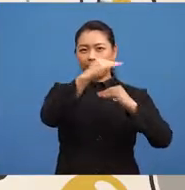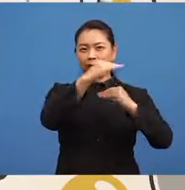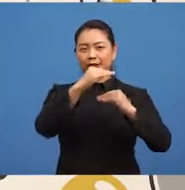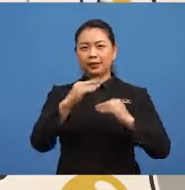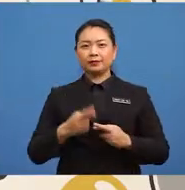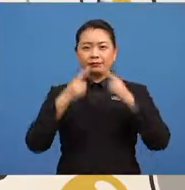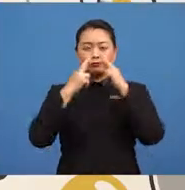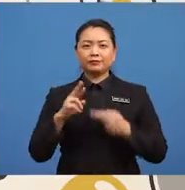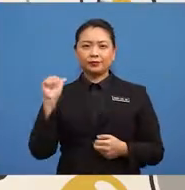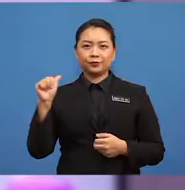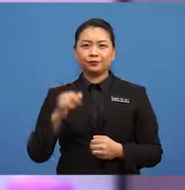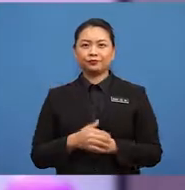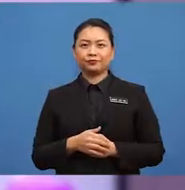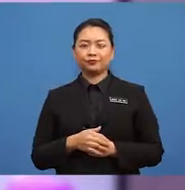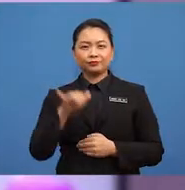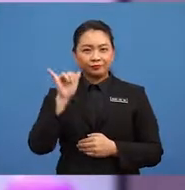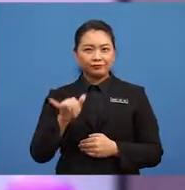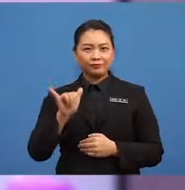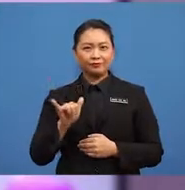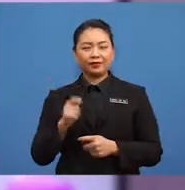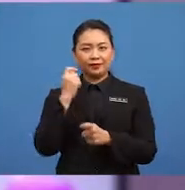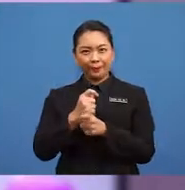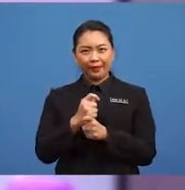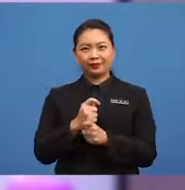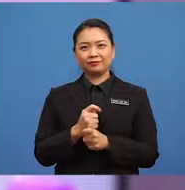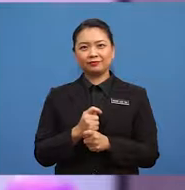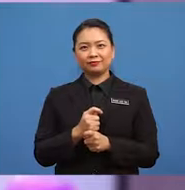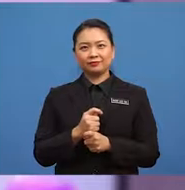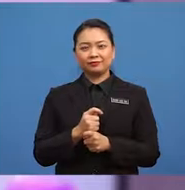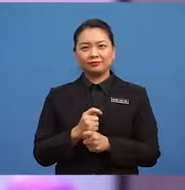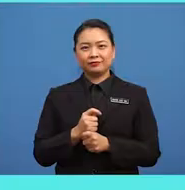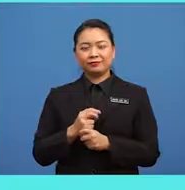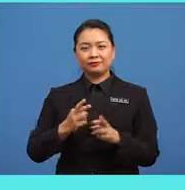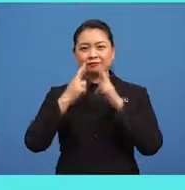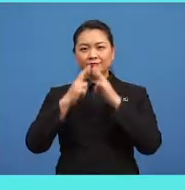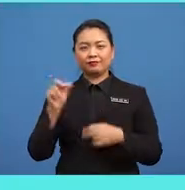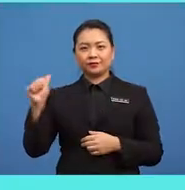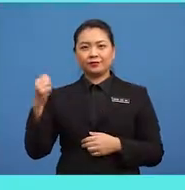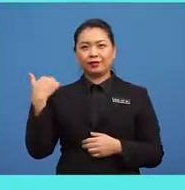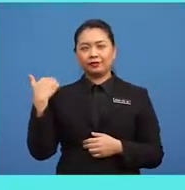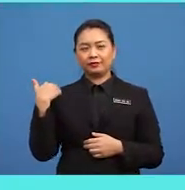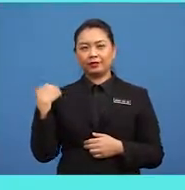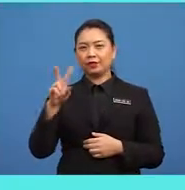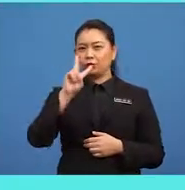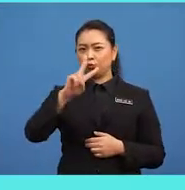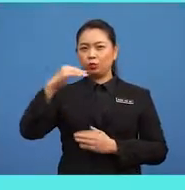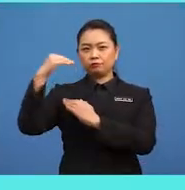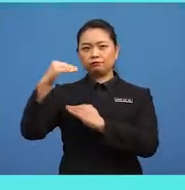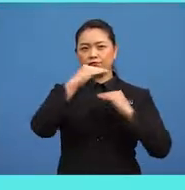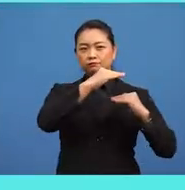respirasi aerob? Ya, tepat sekali. Respirasi aerob terdiri daripada dua